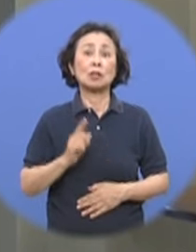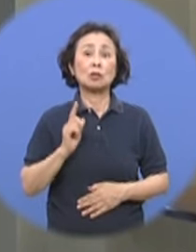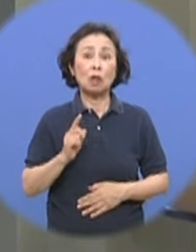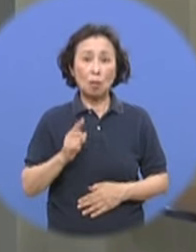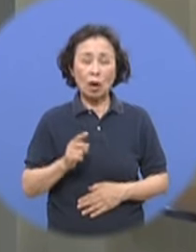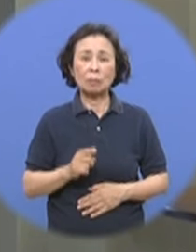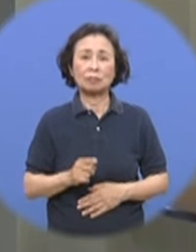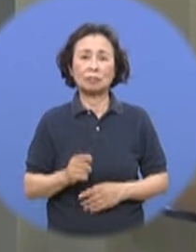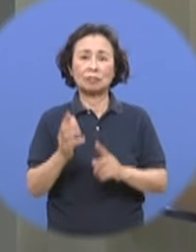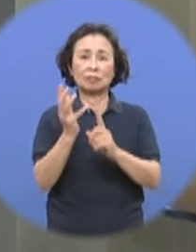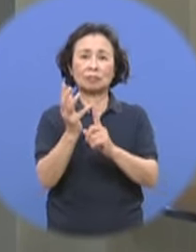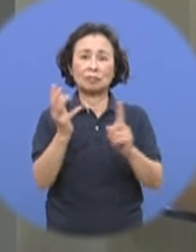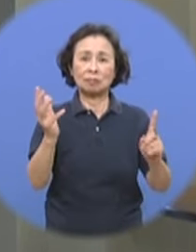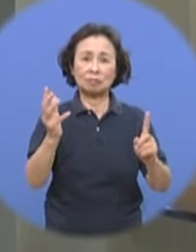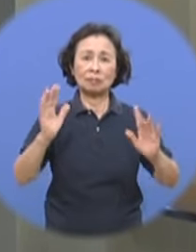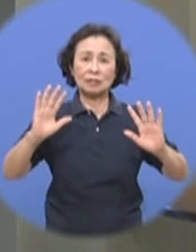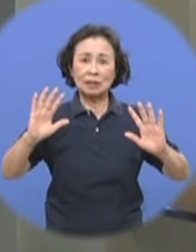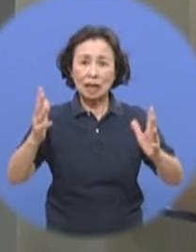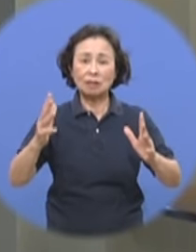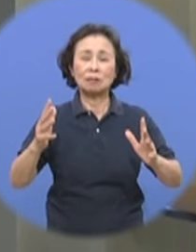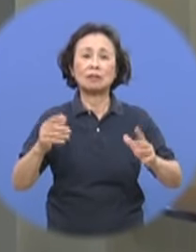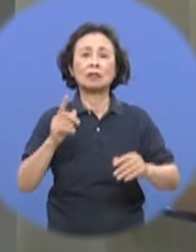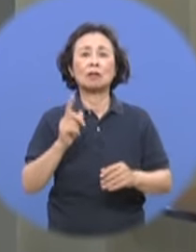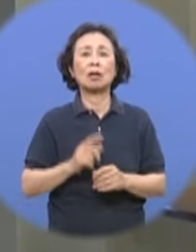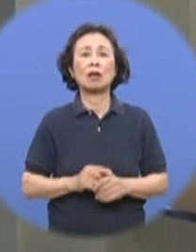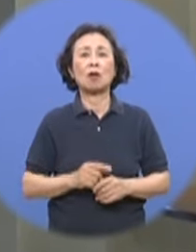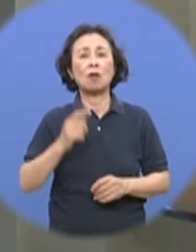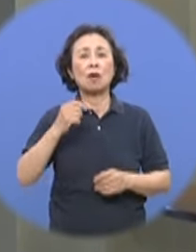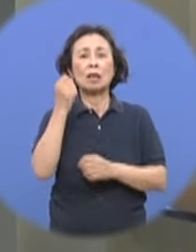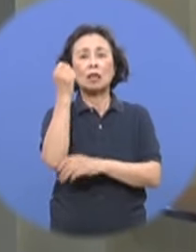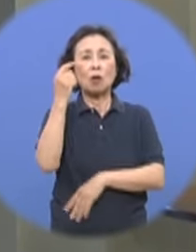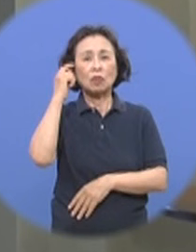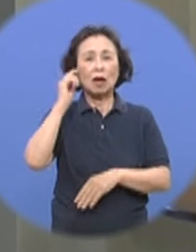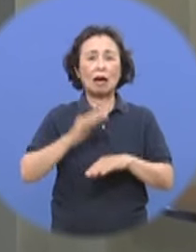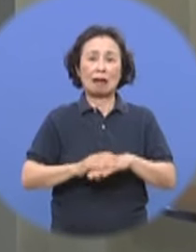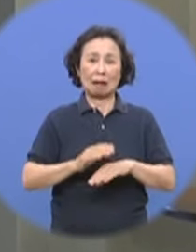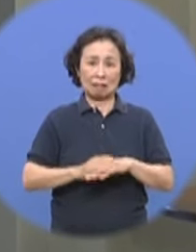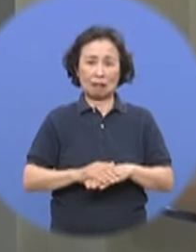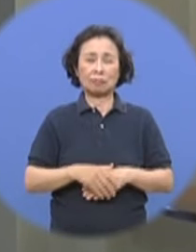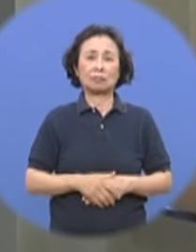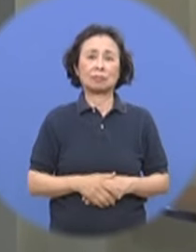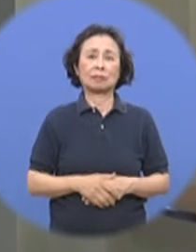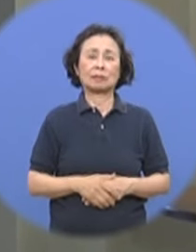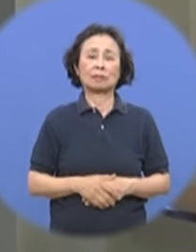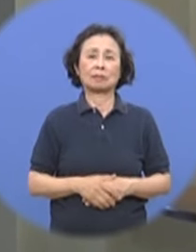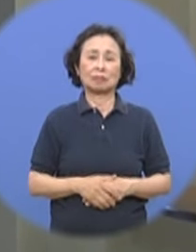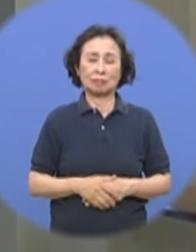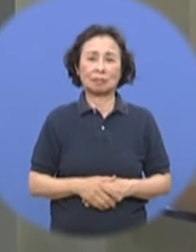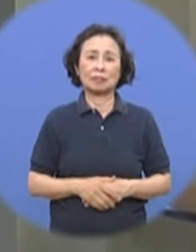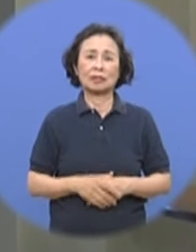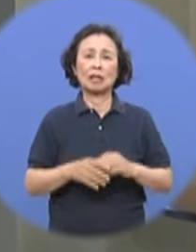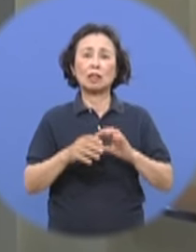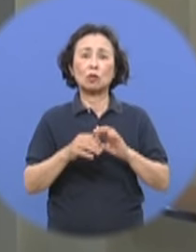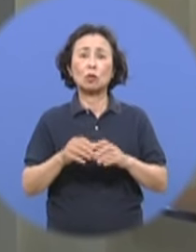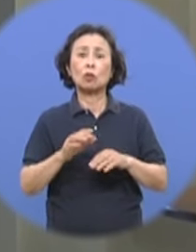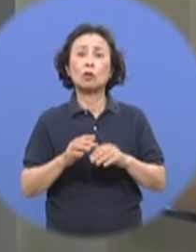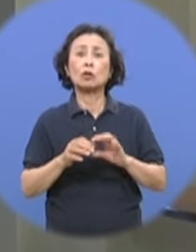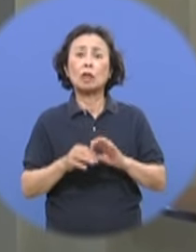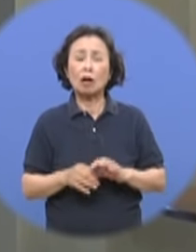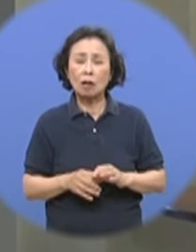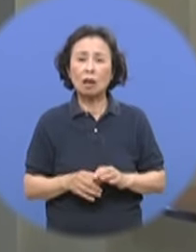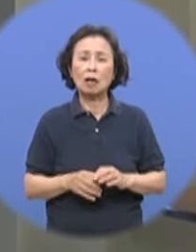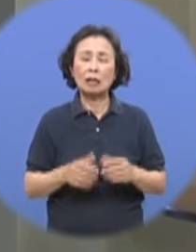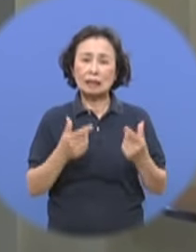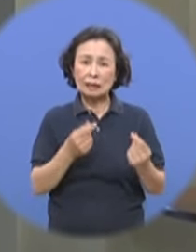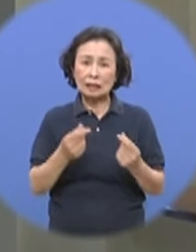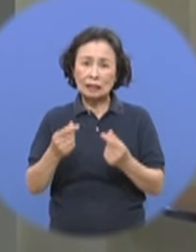うのは誰も取り残さないっていうのが基本のコンセプトになってます。誰も取り残さないためにはですね、しっか